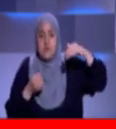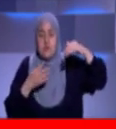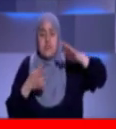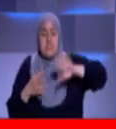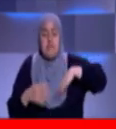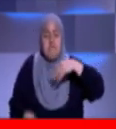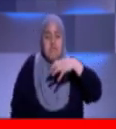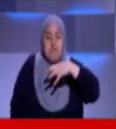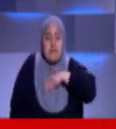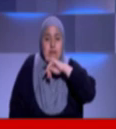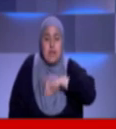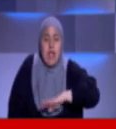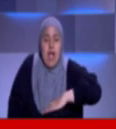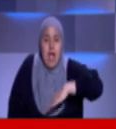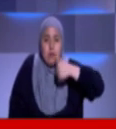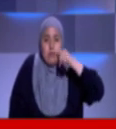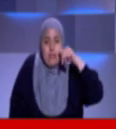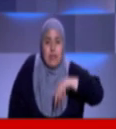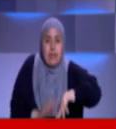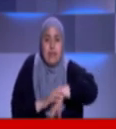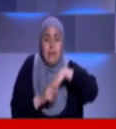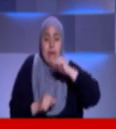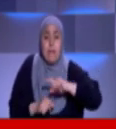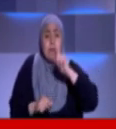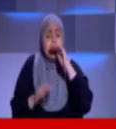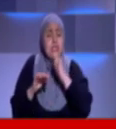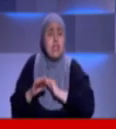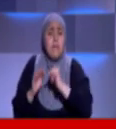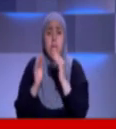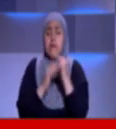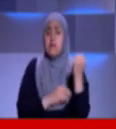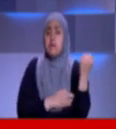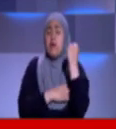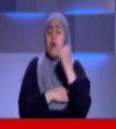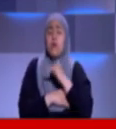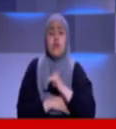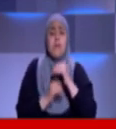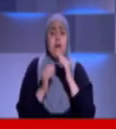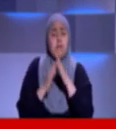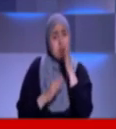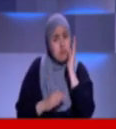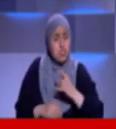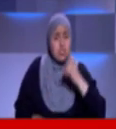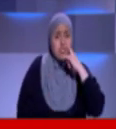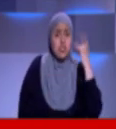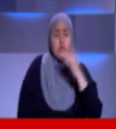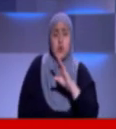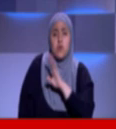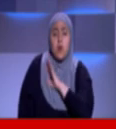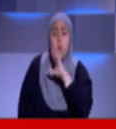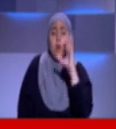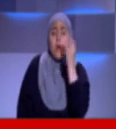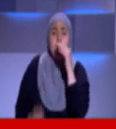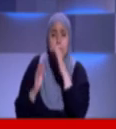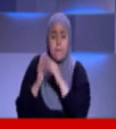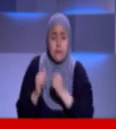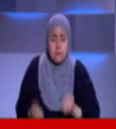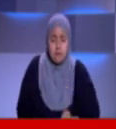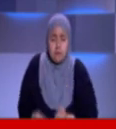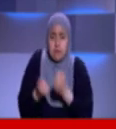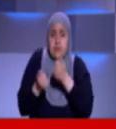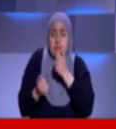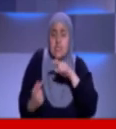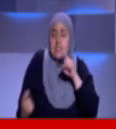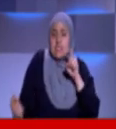الفوضى ومخططات الإرهاب في المنطقة والعالم وفي الدول المجاورة. كل هذا مصر تقوم